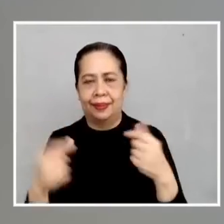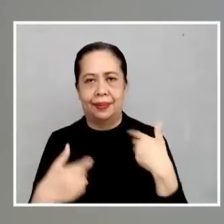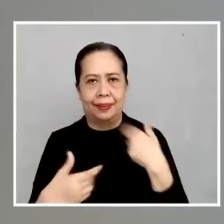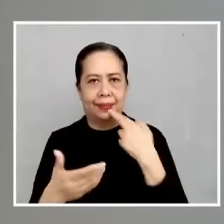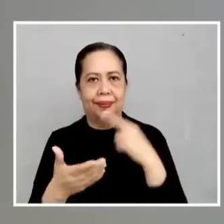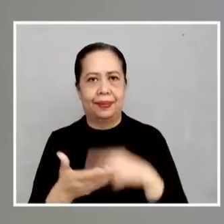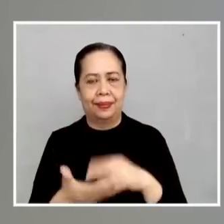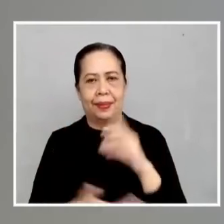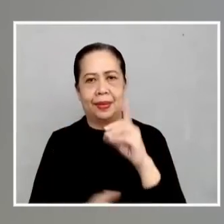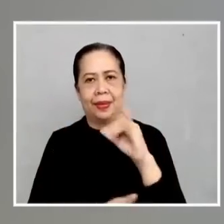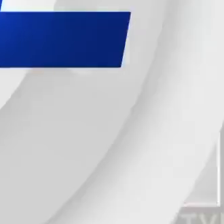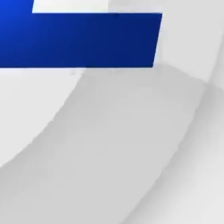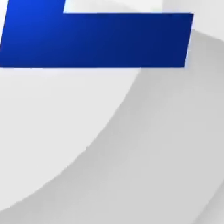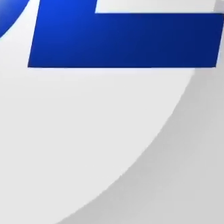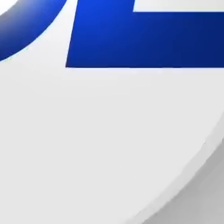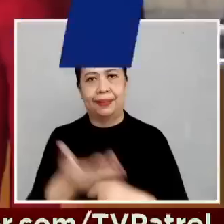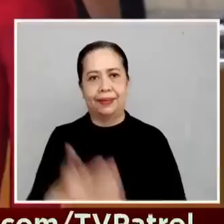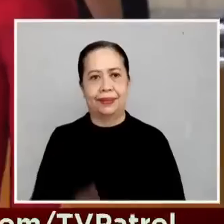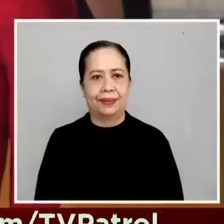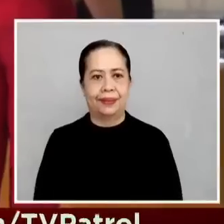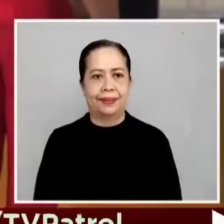Diane Castillejo.